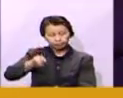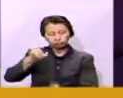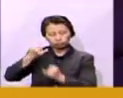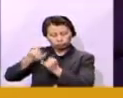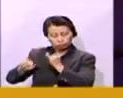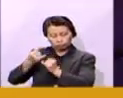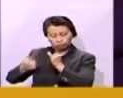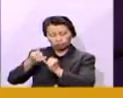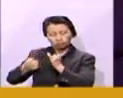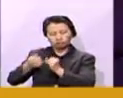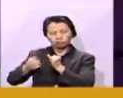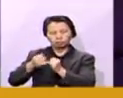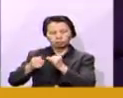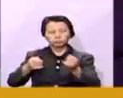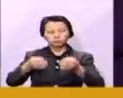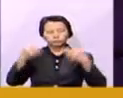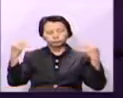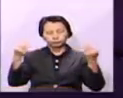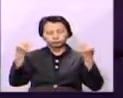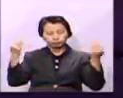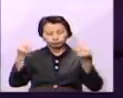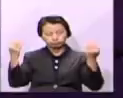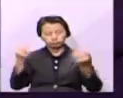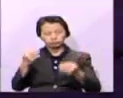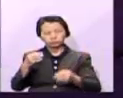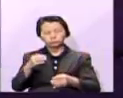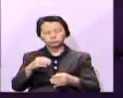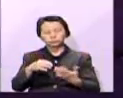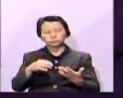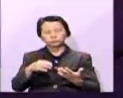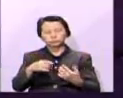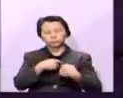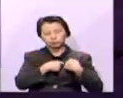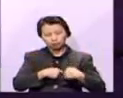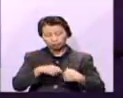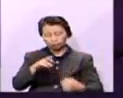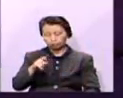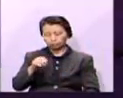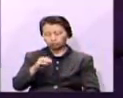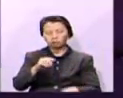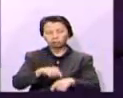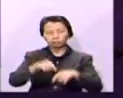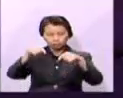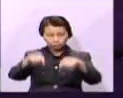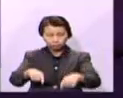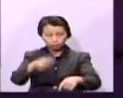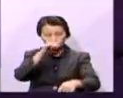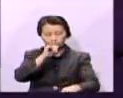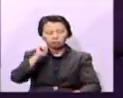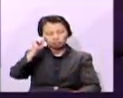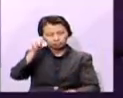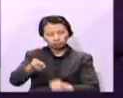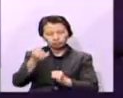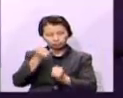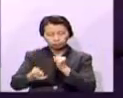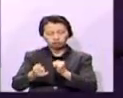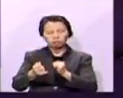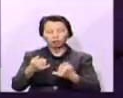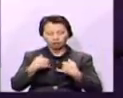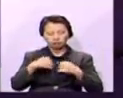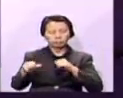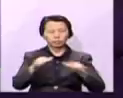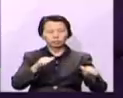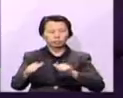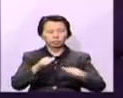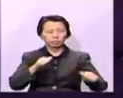terakhirnya berlangsung Fiesta Sehati di RTM 2018 di dataran MITC Melaka ini dan esok antara aktiviti yang akan dijalankan